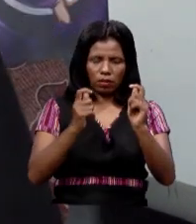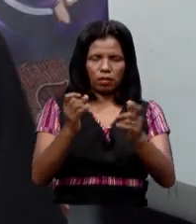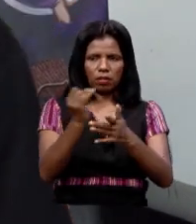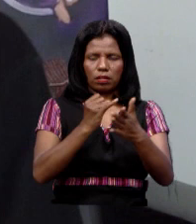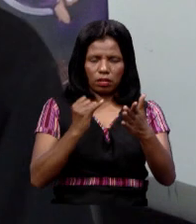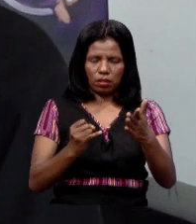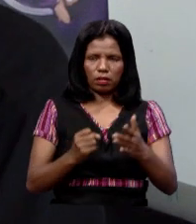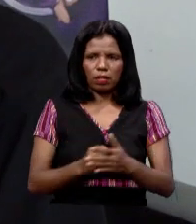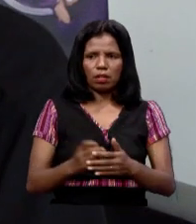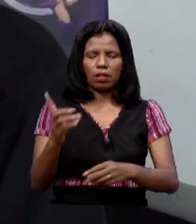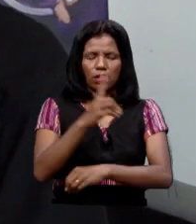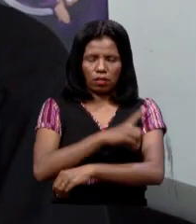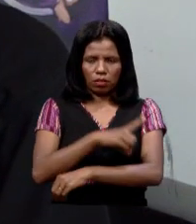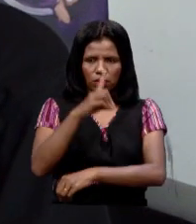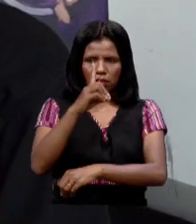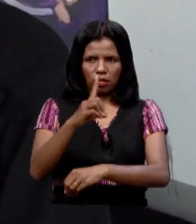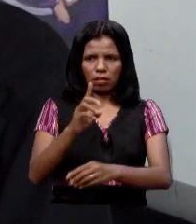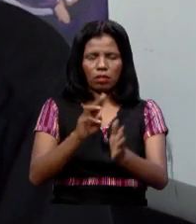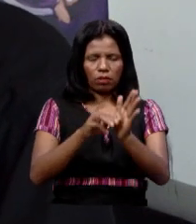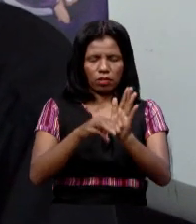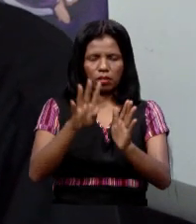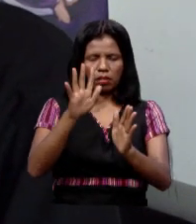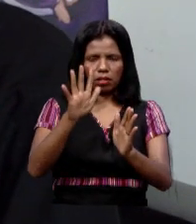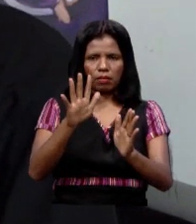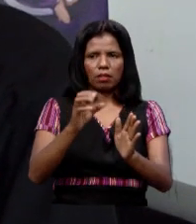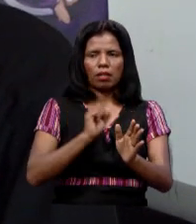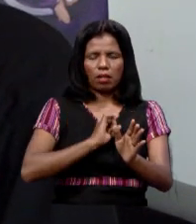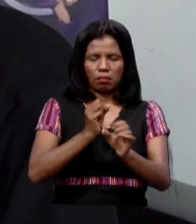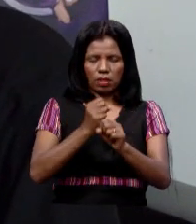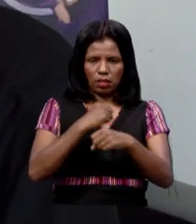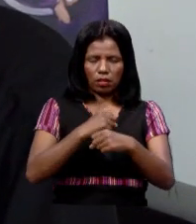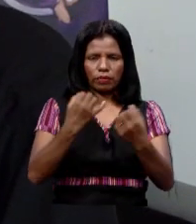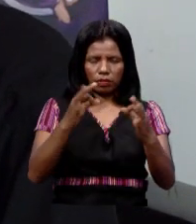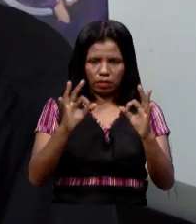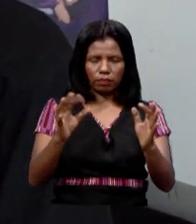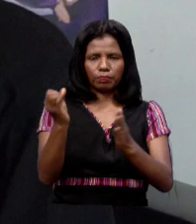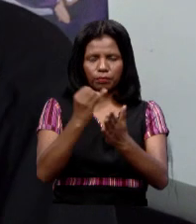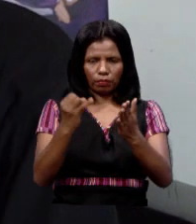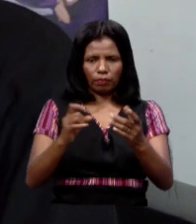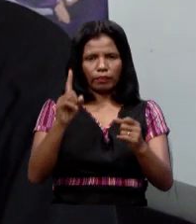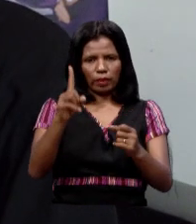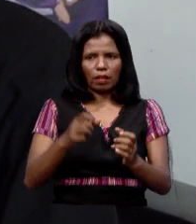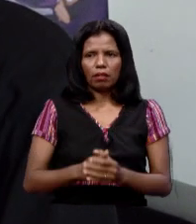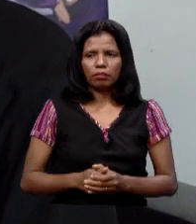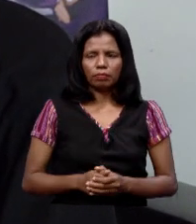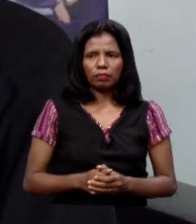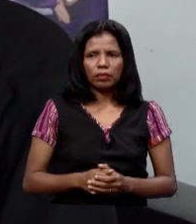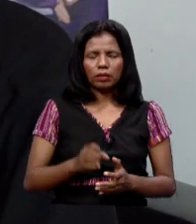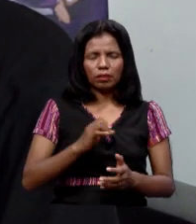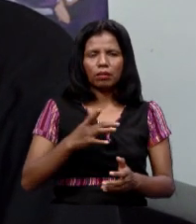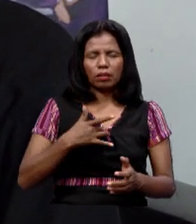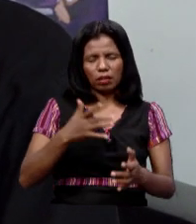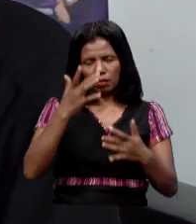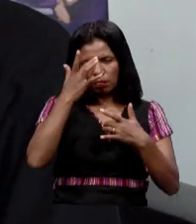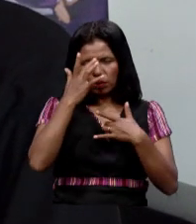ora lorong ida ne lorong oras lima hat lima sna bela halo hotu desenyu ida me be kanu te sin ladun dia